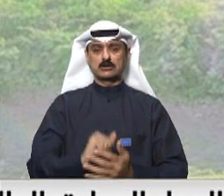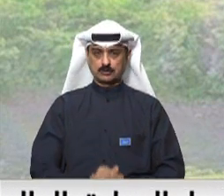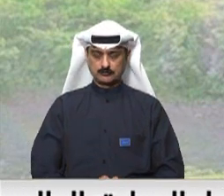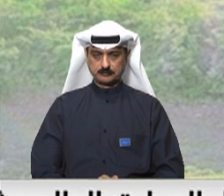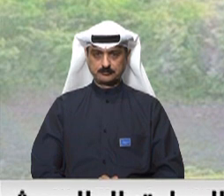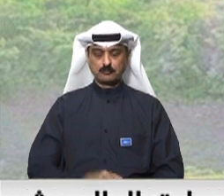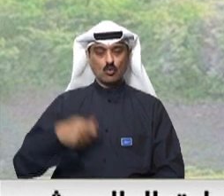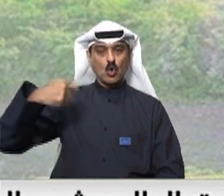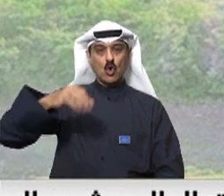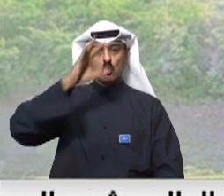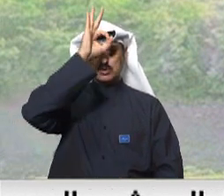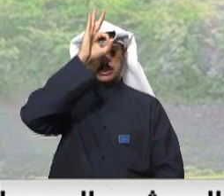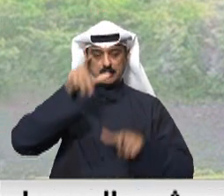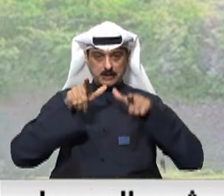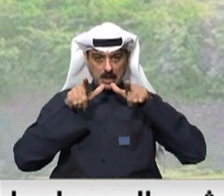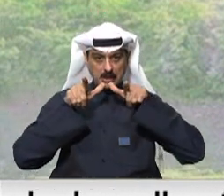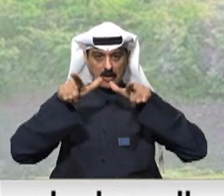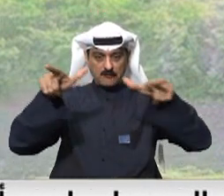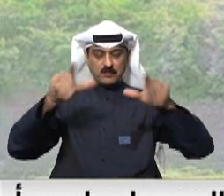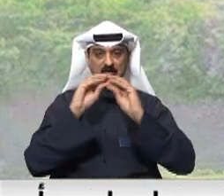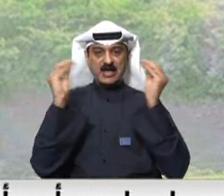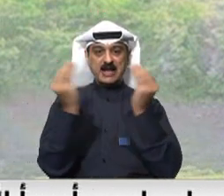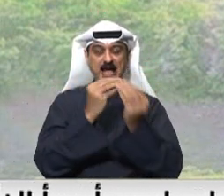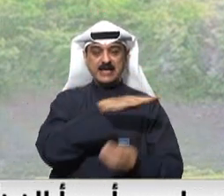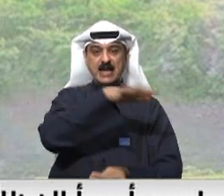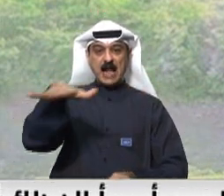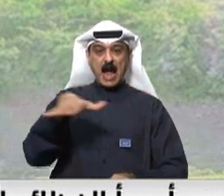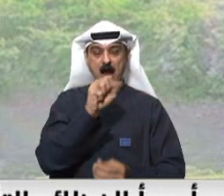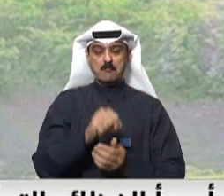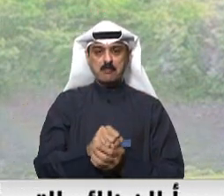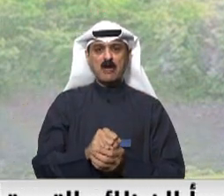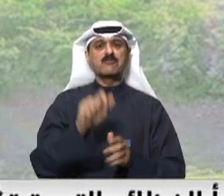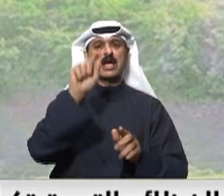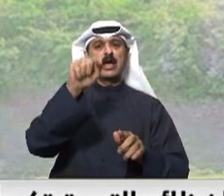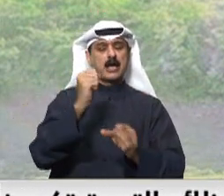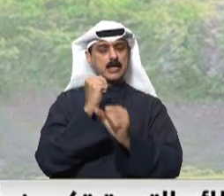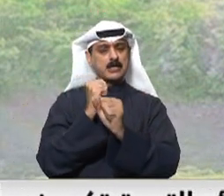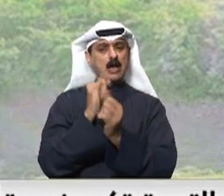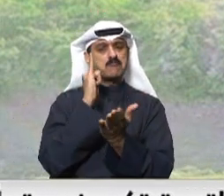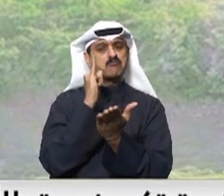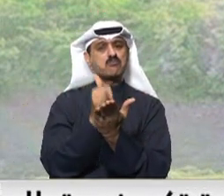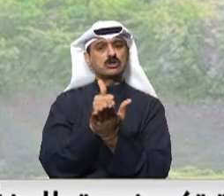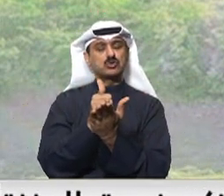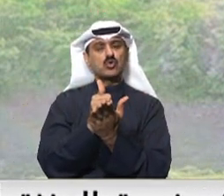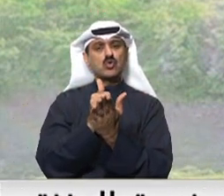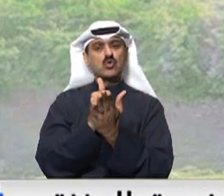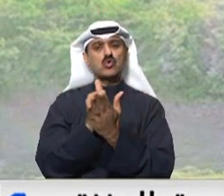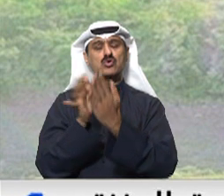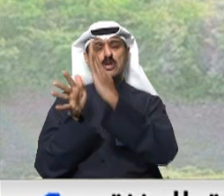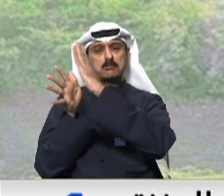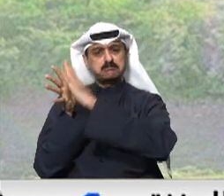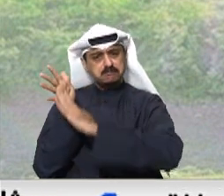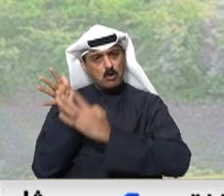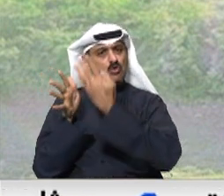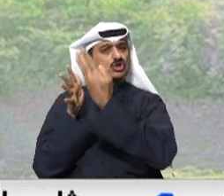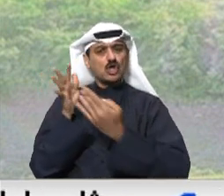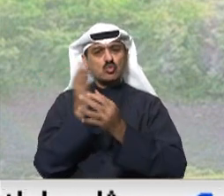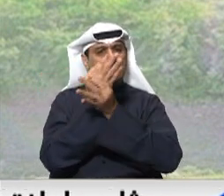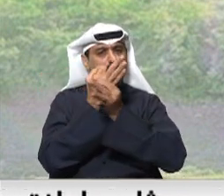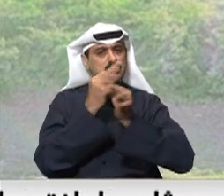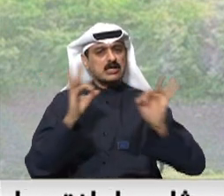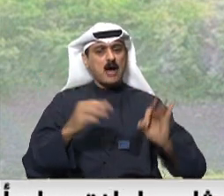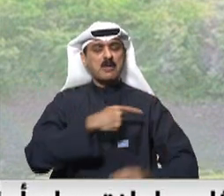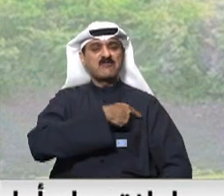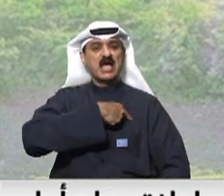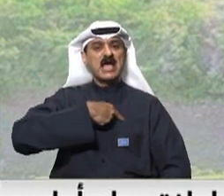أن الهيئة العامة للمعلومات المدنية تتولى إعداد كشوف تتضمن تحديثا لأسماء الكويتيين ممن بلغ